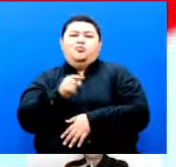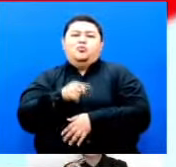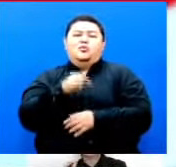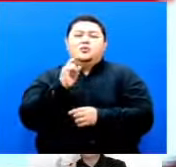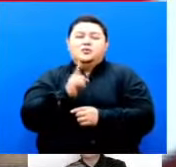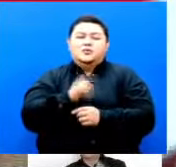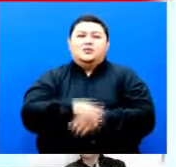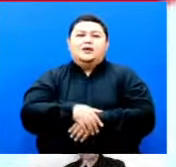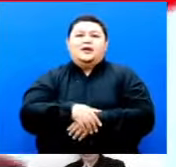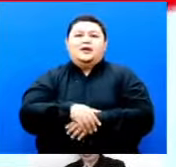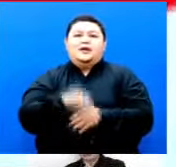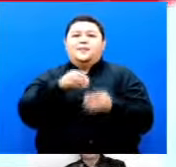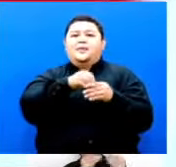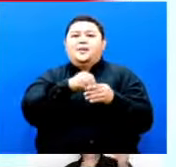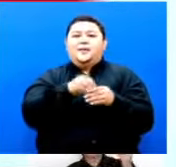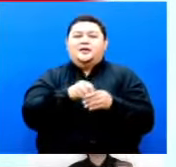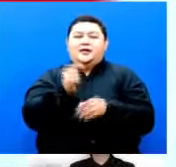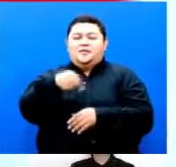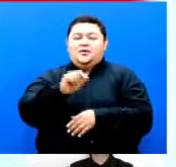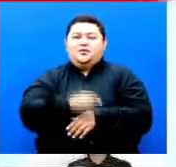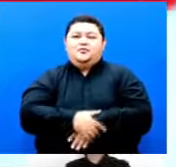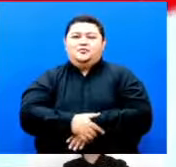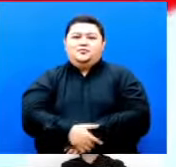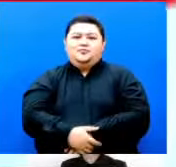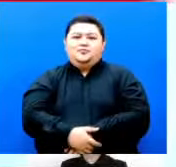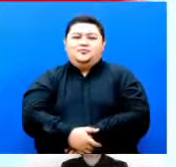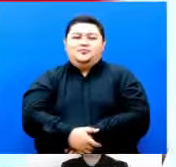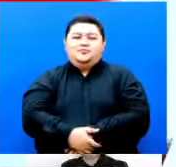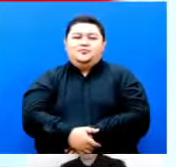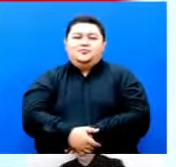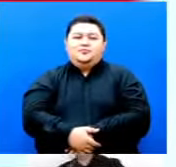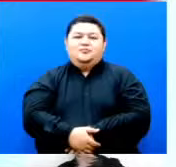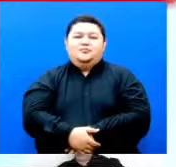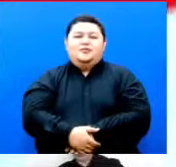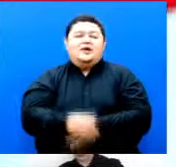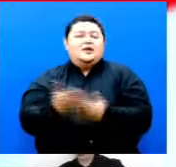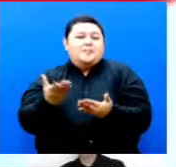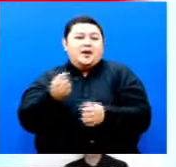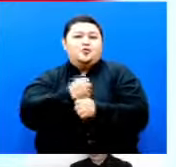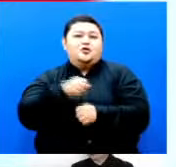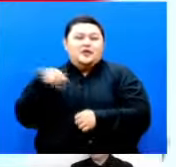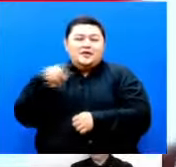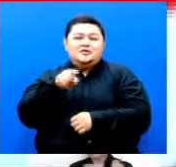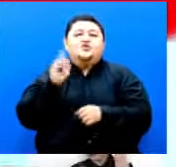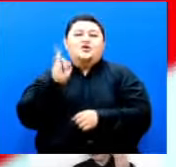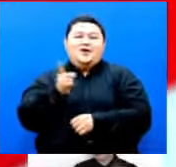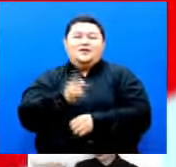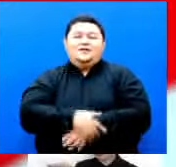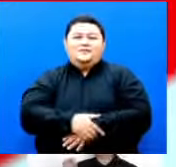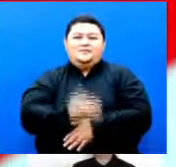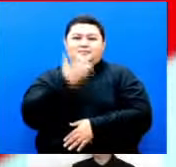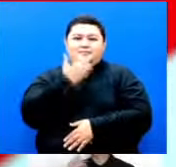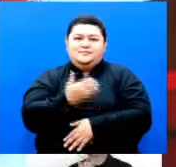Ituakanmenjadi sumberpendapatanbarubagiGenerasiZdimanapun merekaberada.